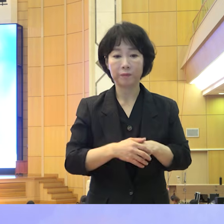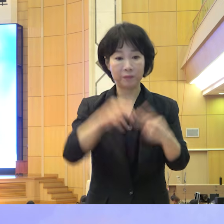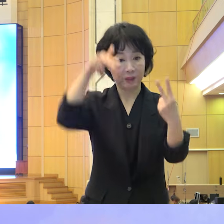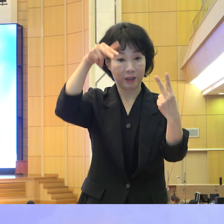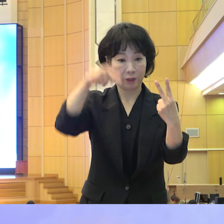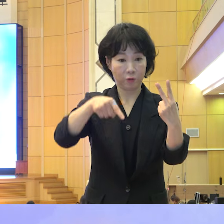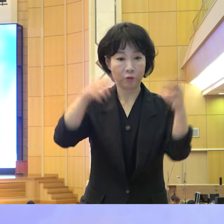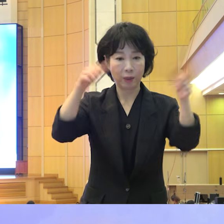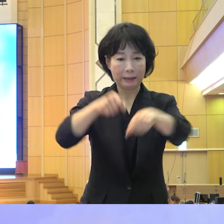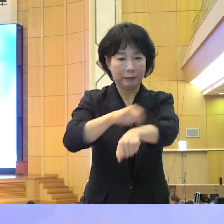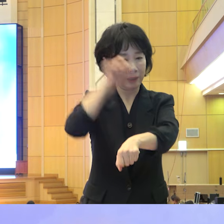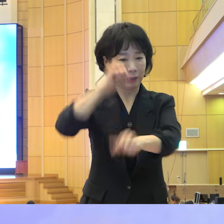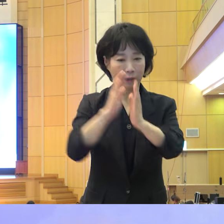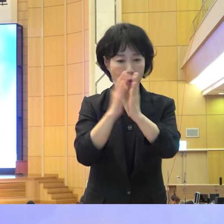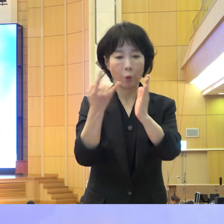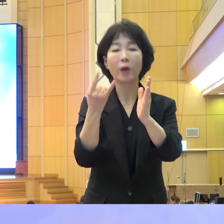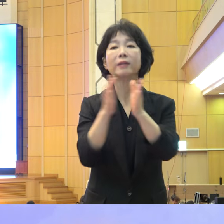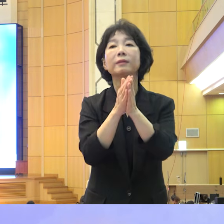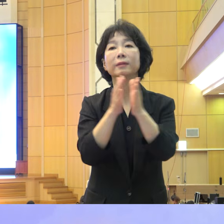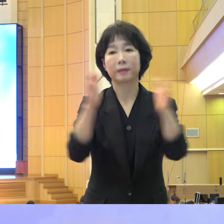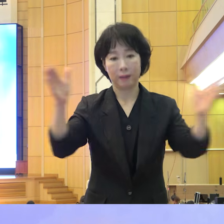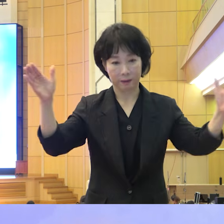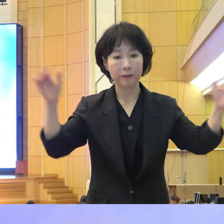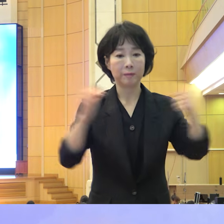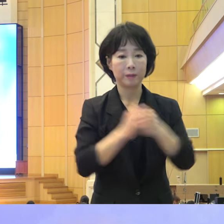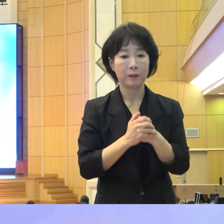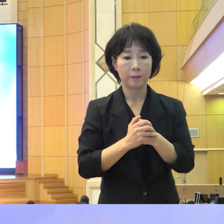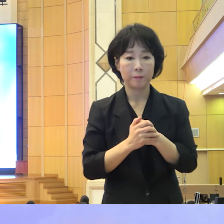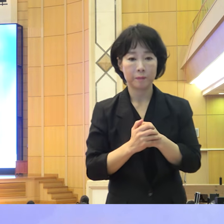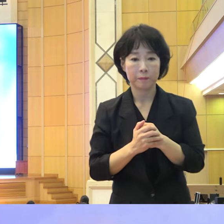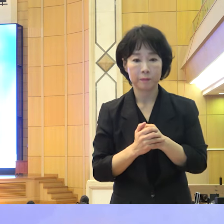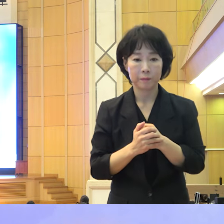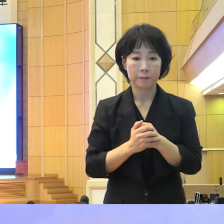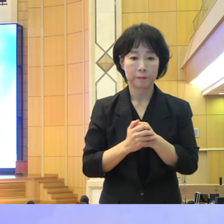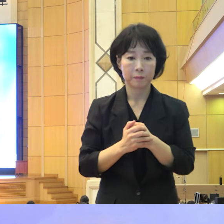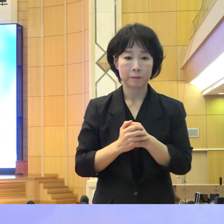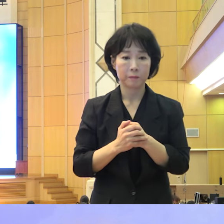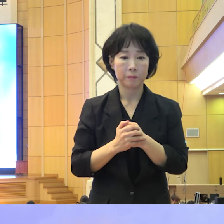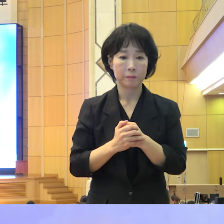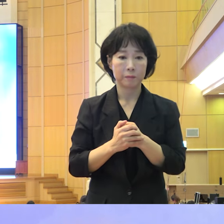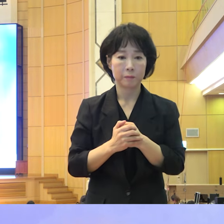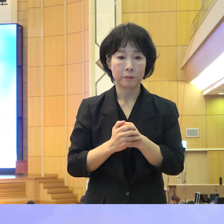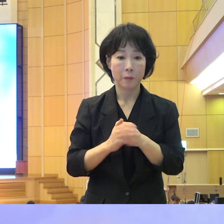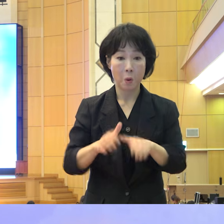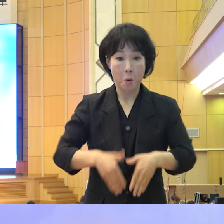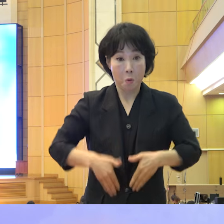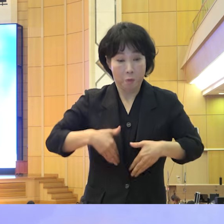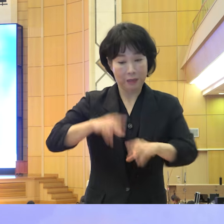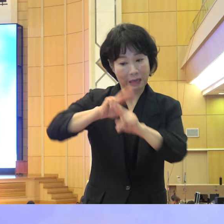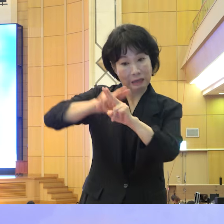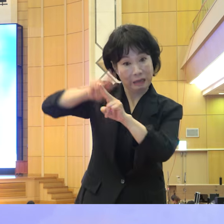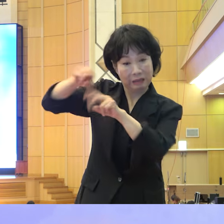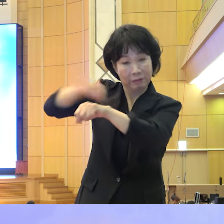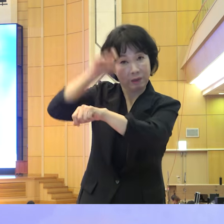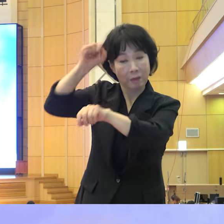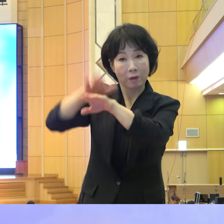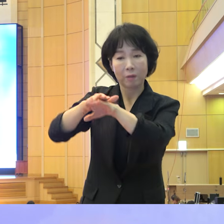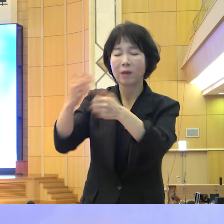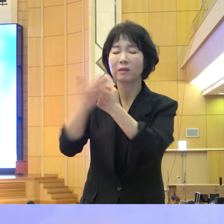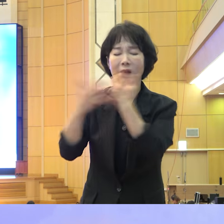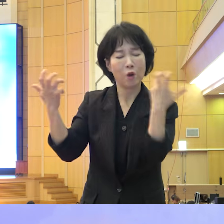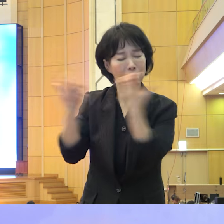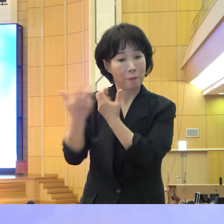2주간 특별 새벽기도 시작합니다. 지난번에 사닥다리 특별 새벽기도에도 많은 은혜를 받았지만